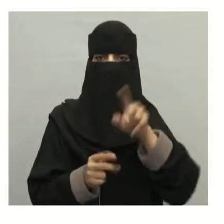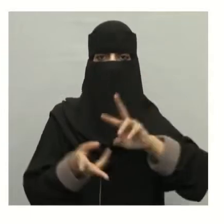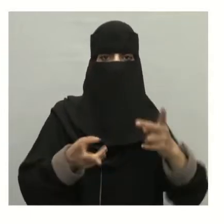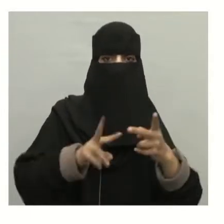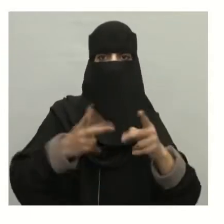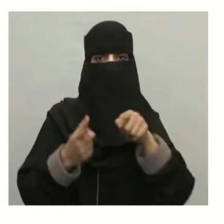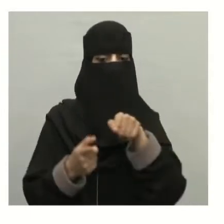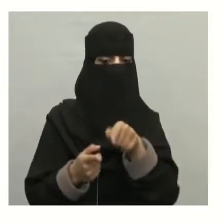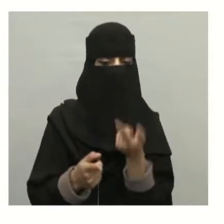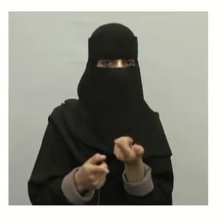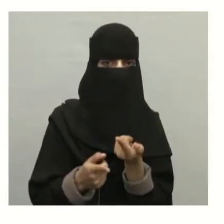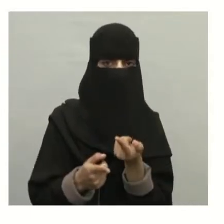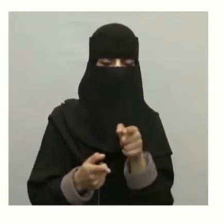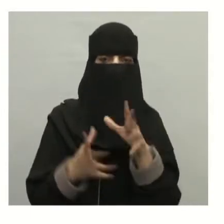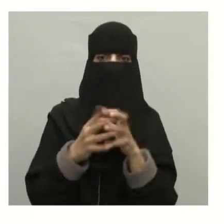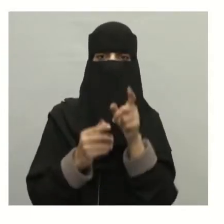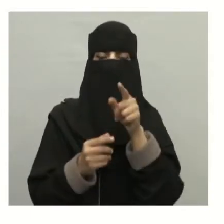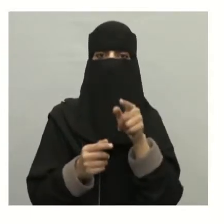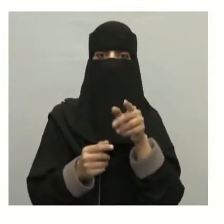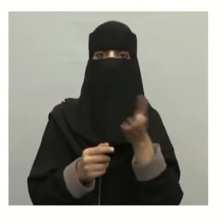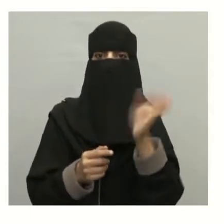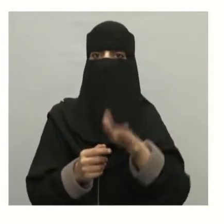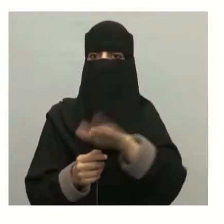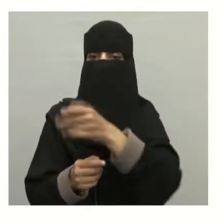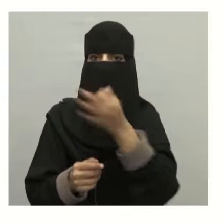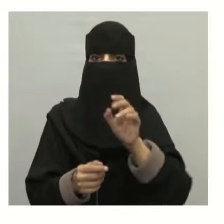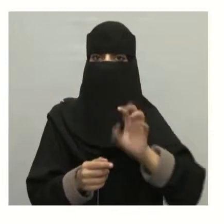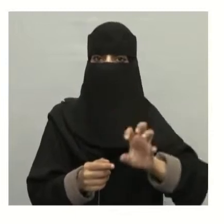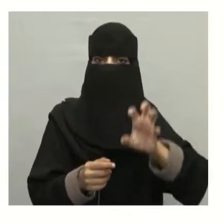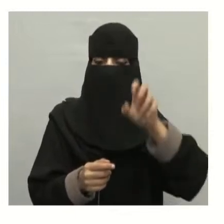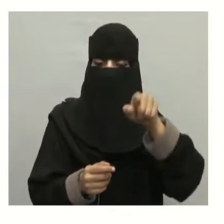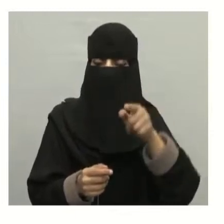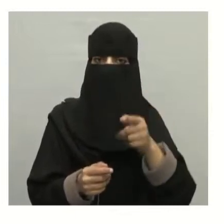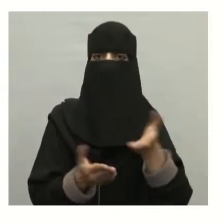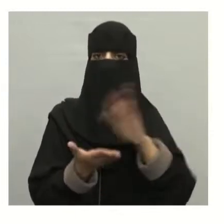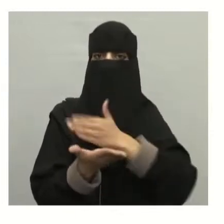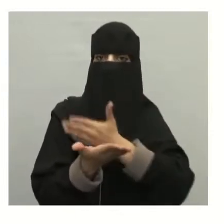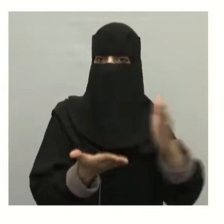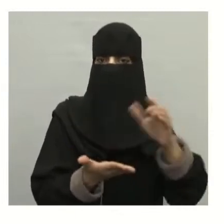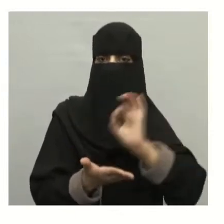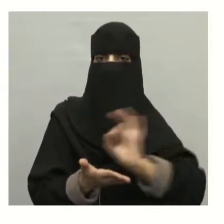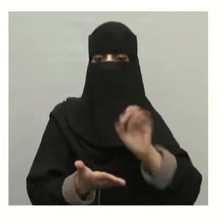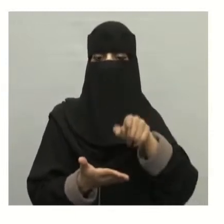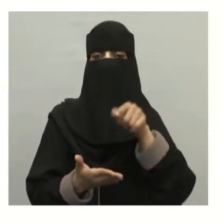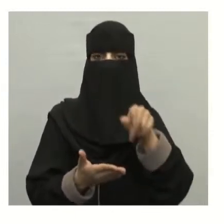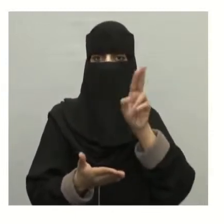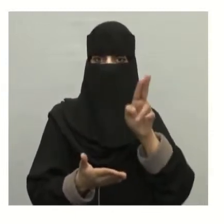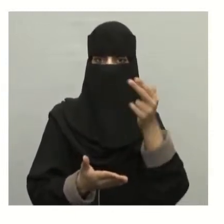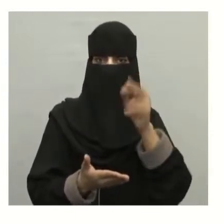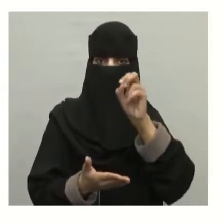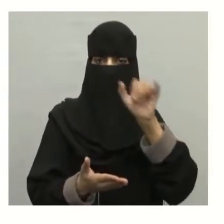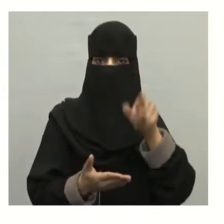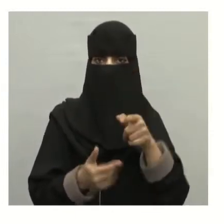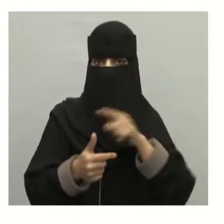التنظيف بأنه ماذا؟ يقتل الجراثيم ويقضي عليها. إذن التعقيم هي